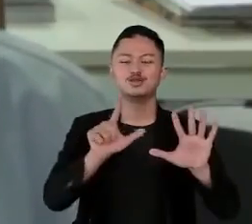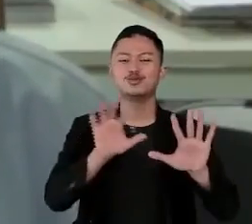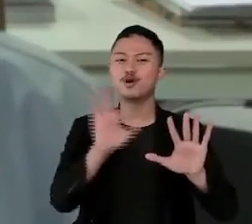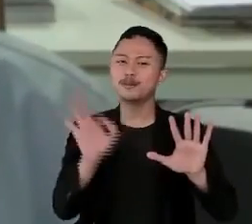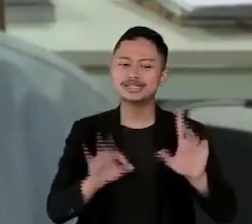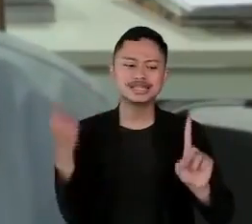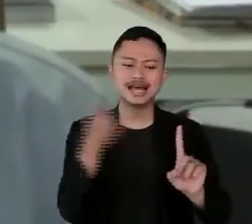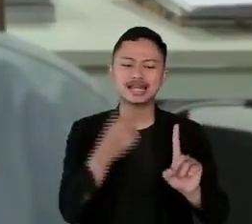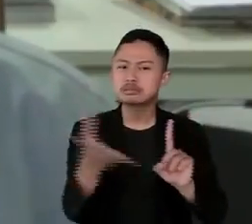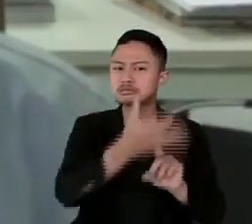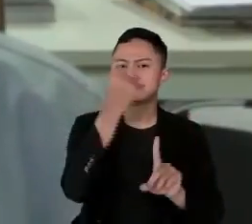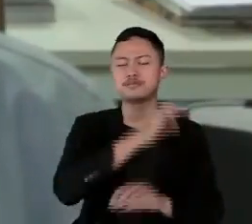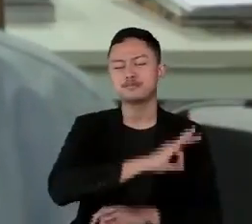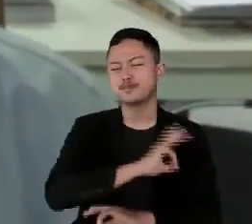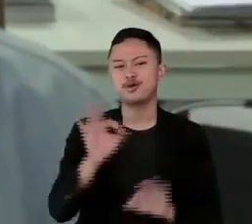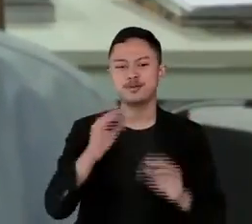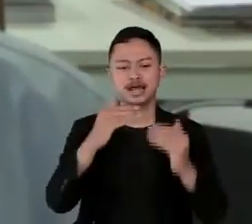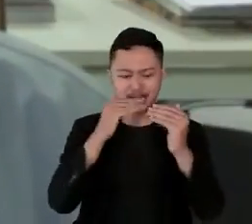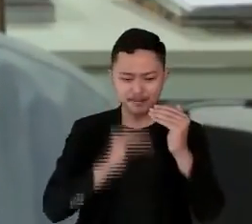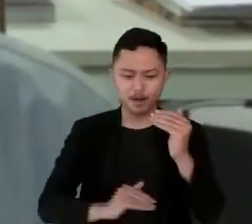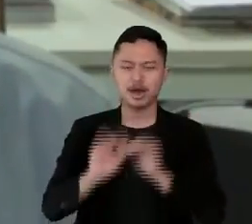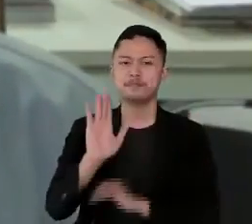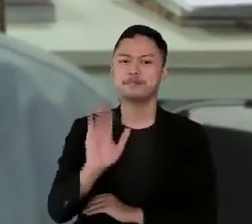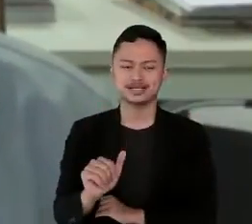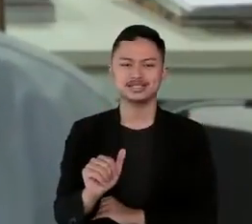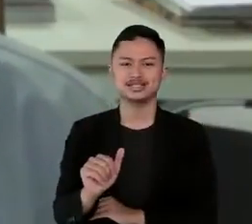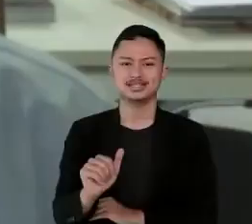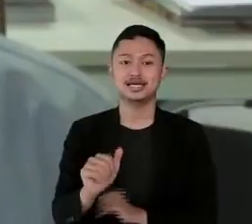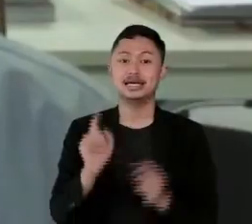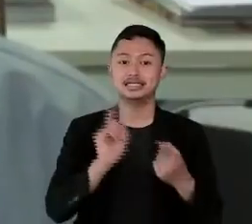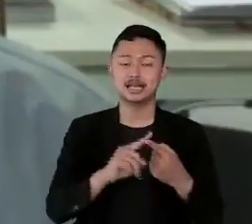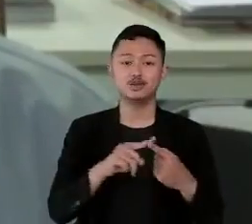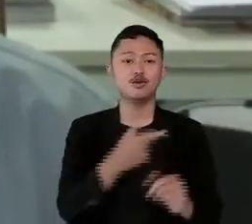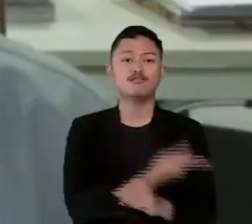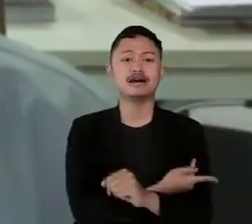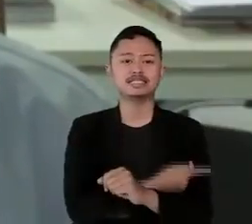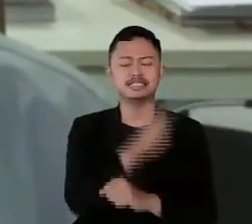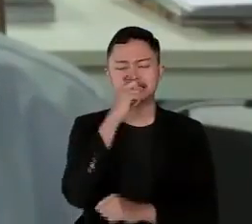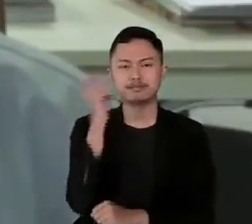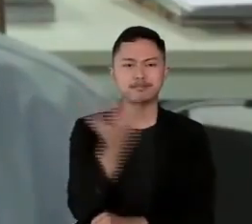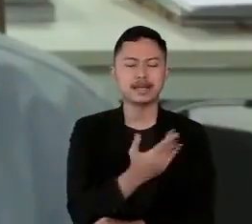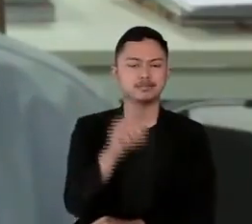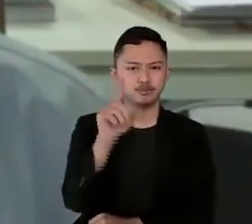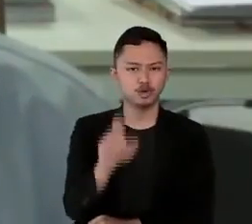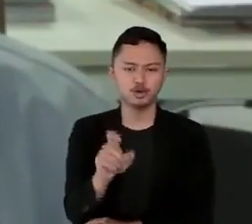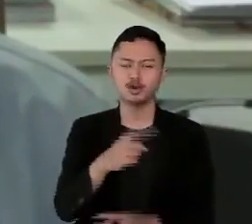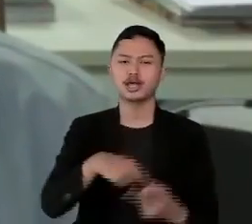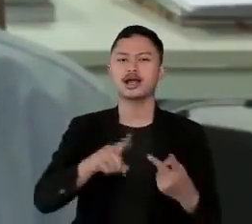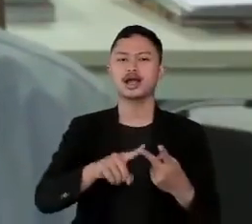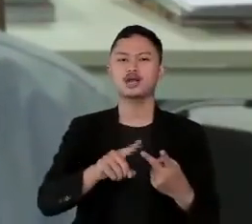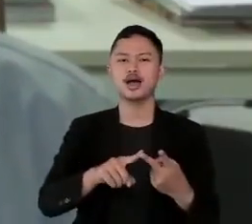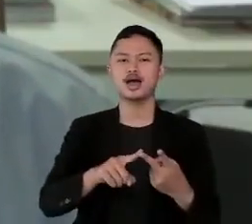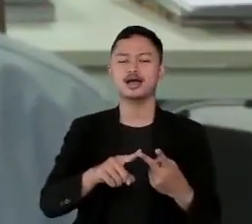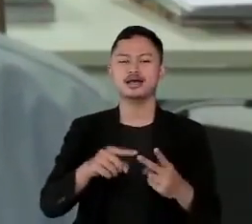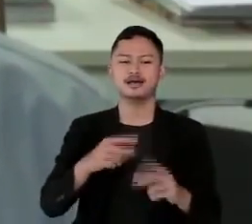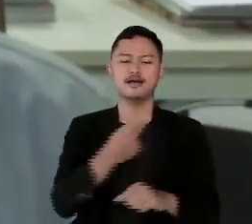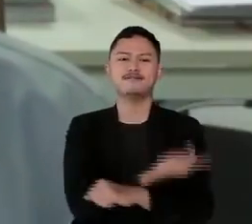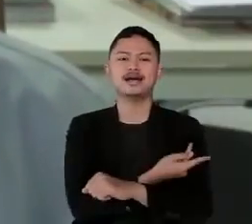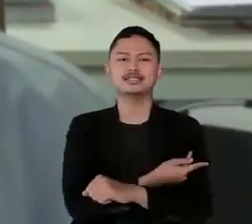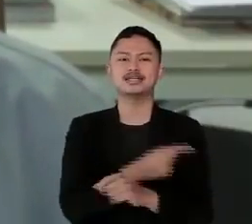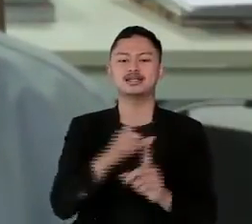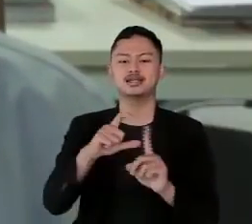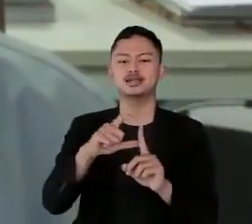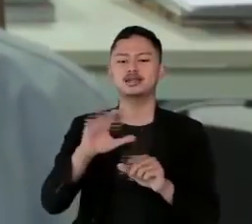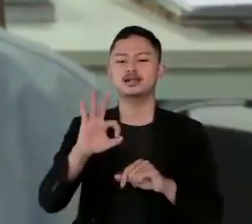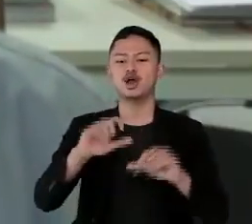rendahkan pasti akan menunggu dua hal tadi kecepatan vaksinasi dan yang kedua barangkali adalah dosis vaksin